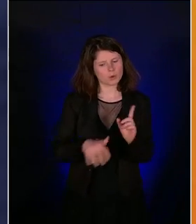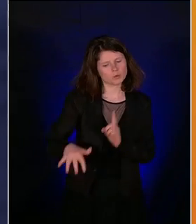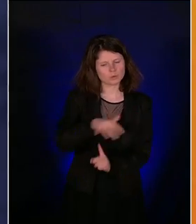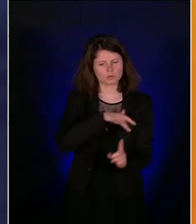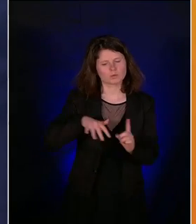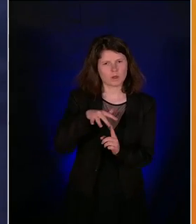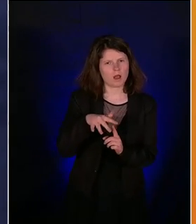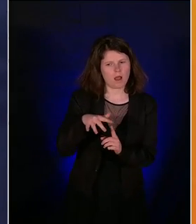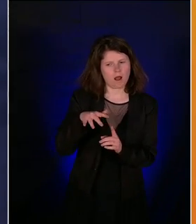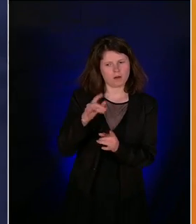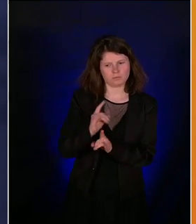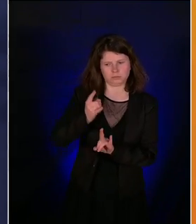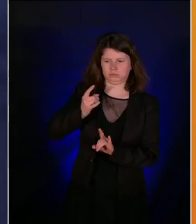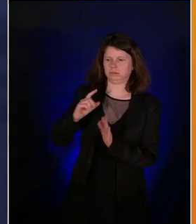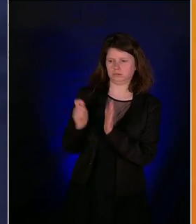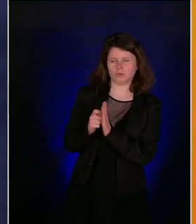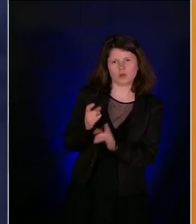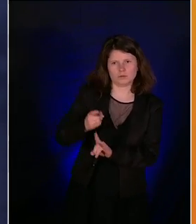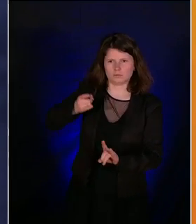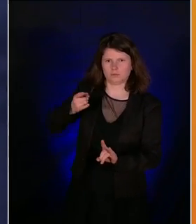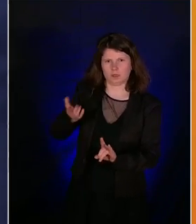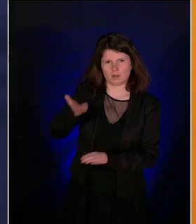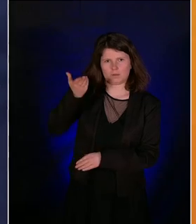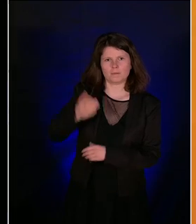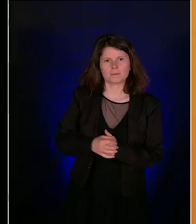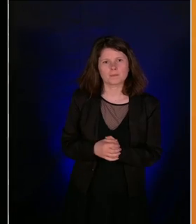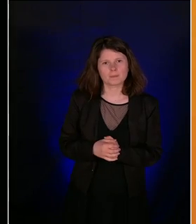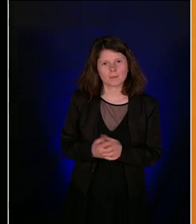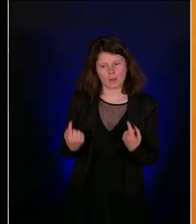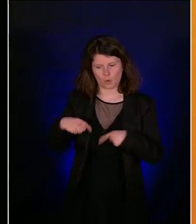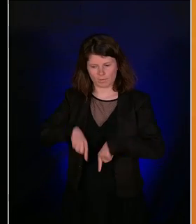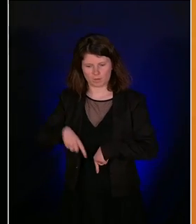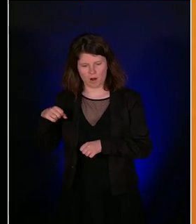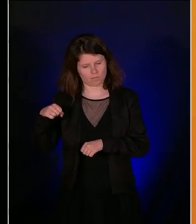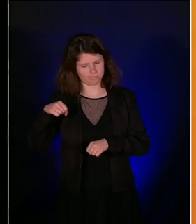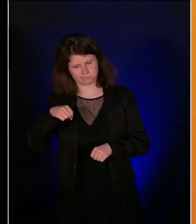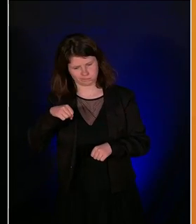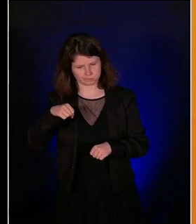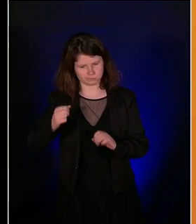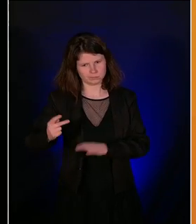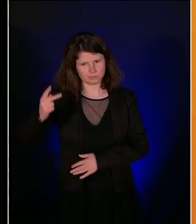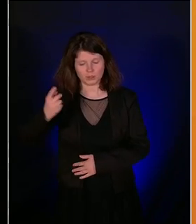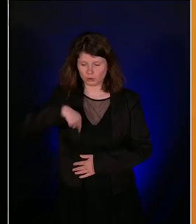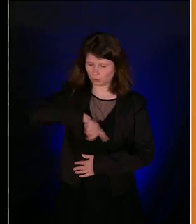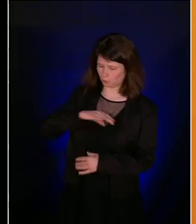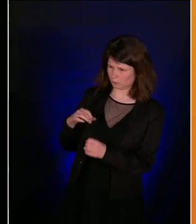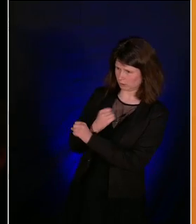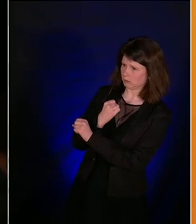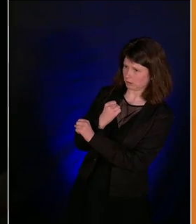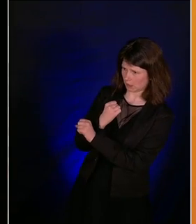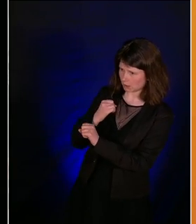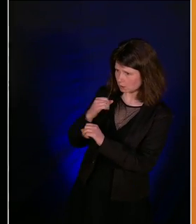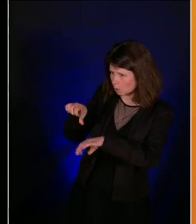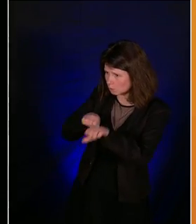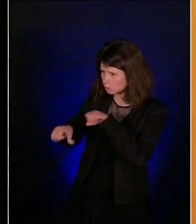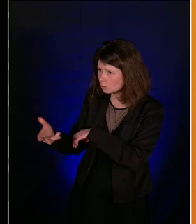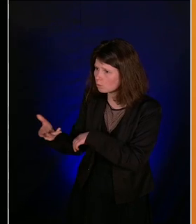cette bataille au regard de l'inquiétude grandissante du gouvernement mais pour gagner il faut que les salariés puissent s'organiser et pour cela